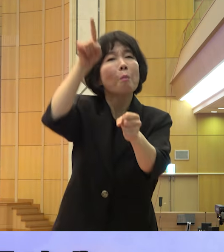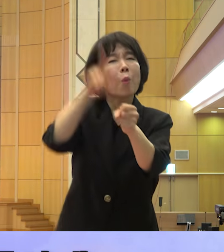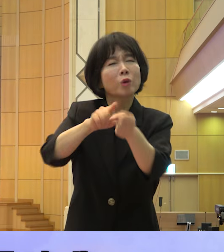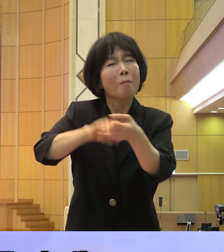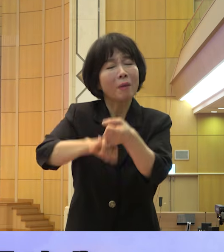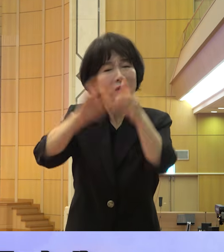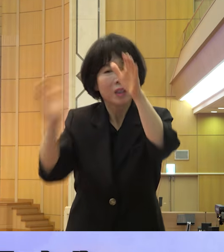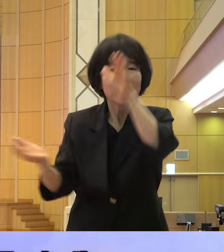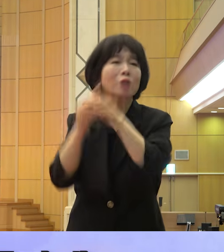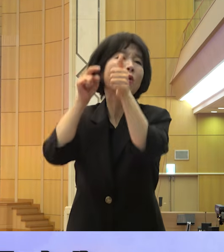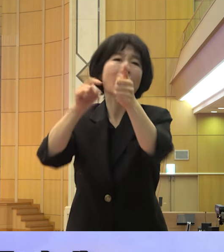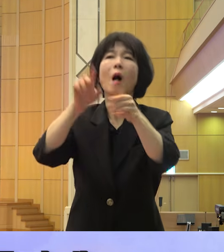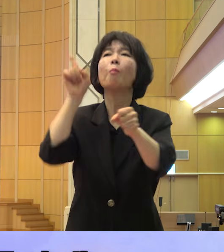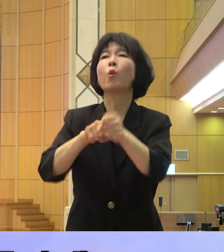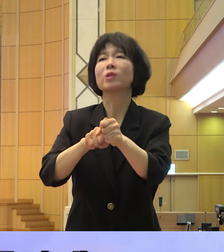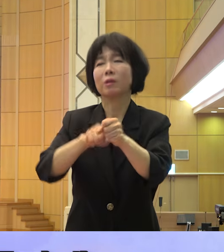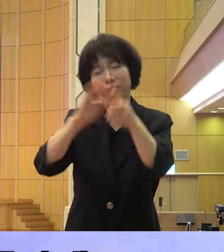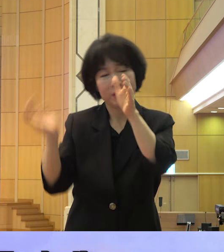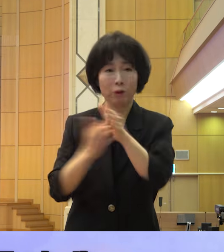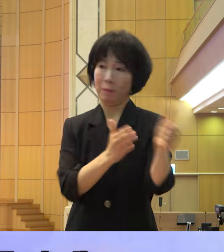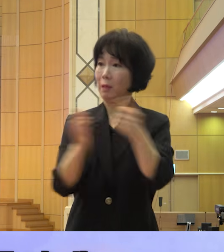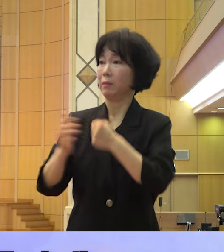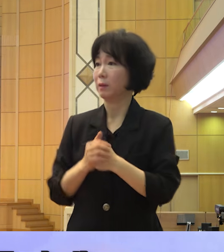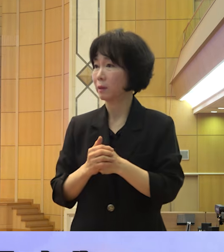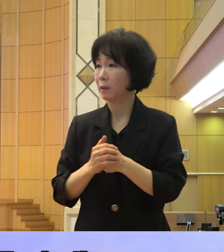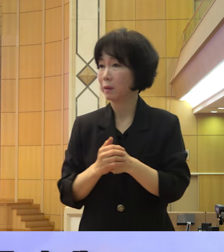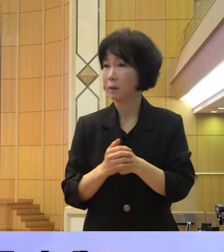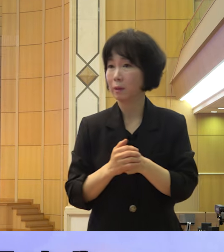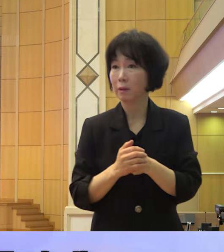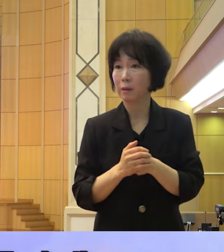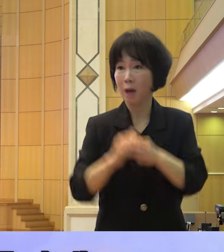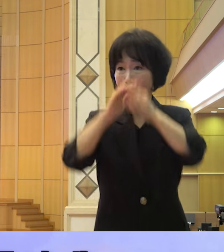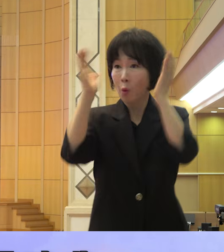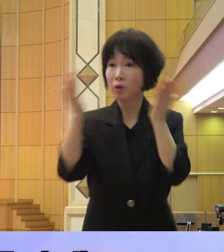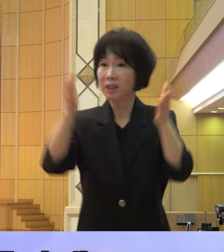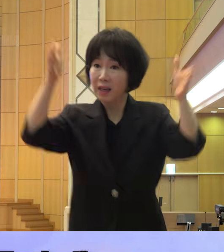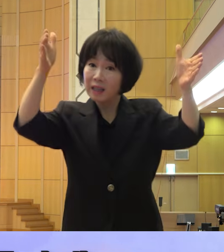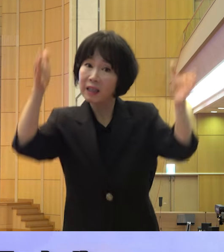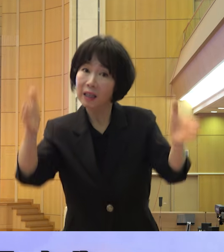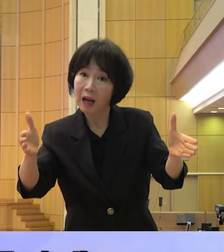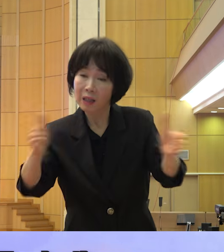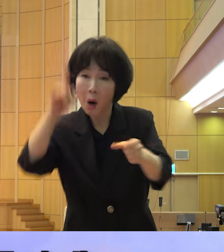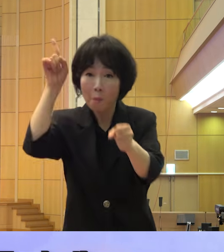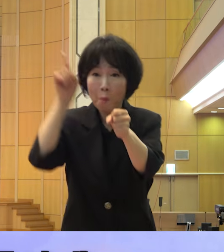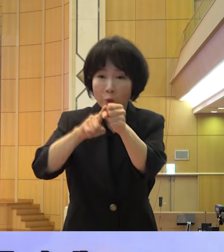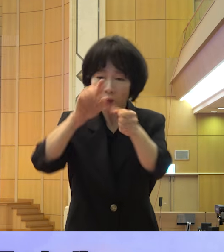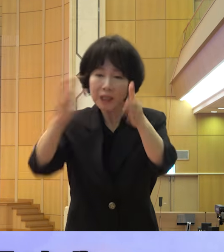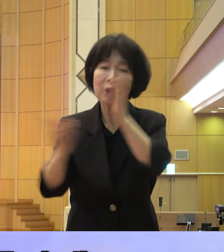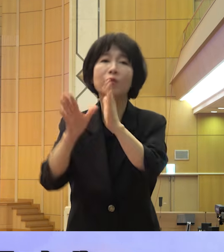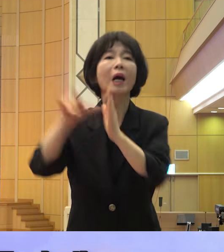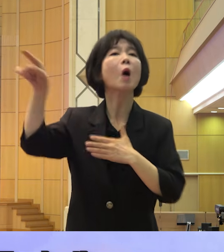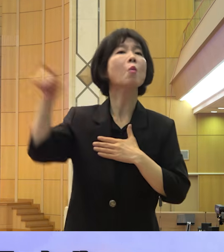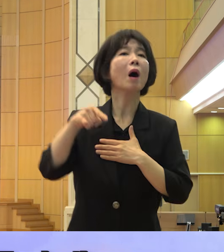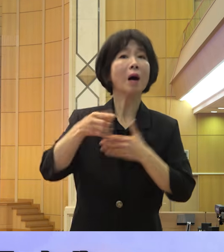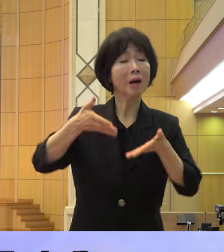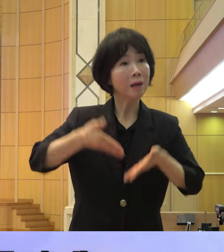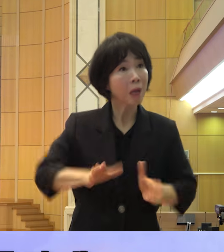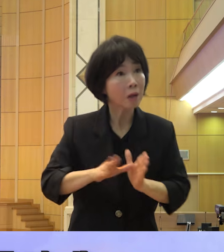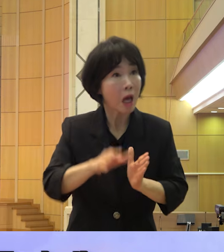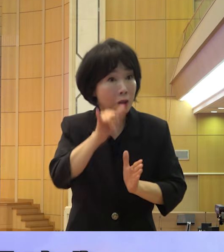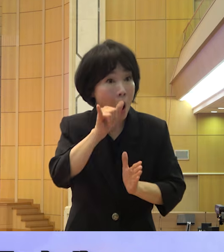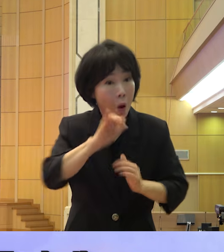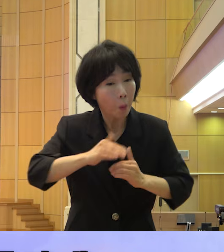목적을 이루라고 지금 말씀하고 있는 거예요. 그래서 범사의 기한이 있고 그 목적을 이룰 때가 있나니, 날